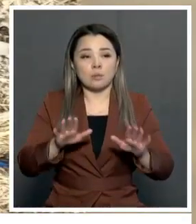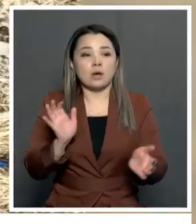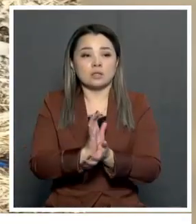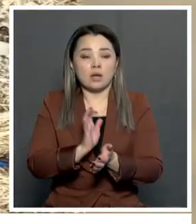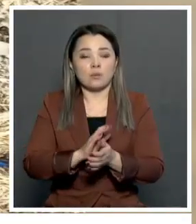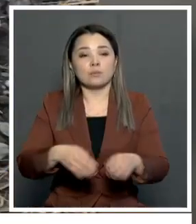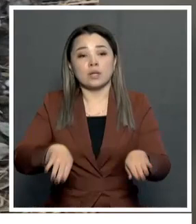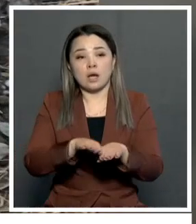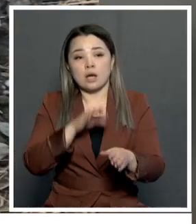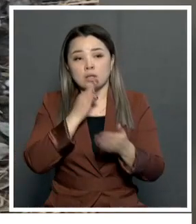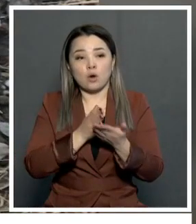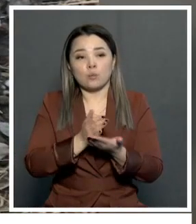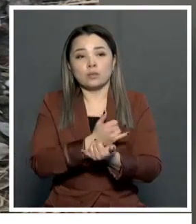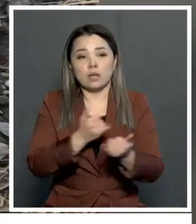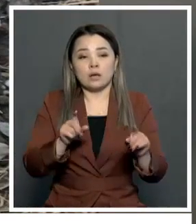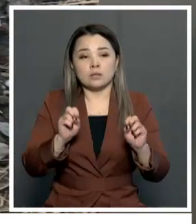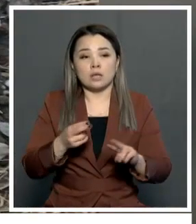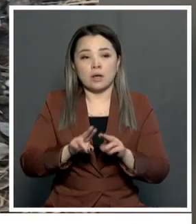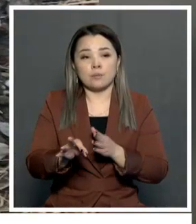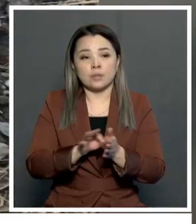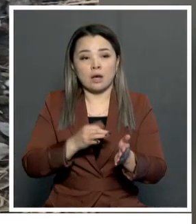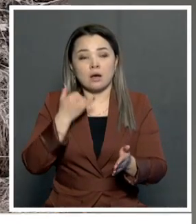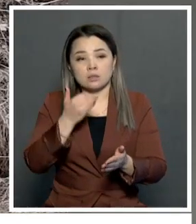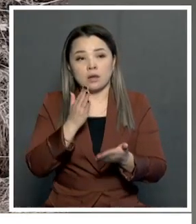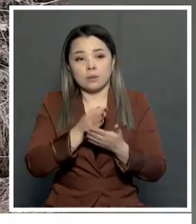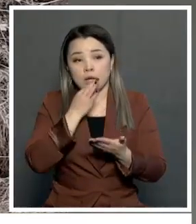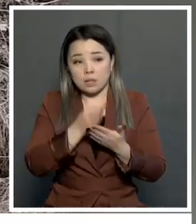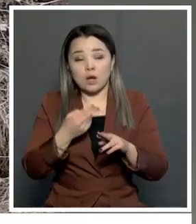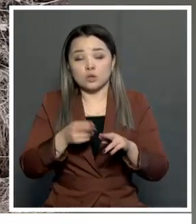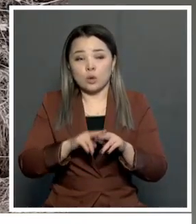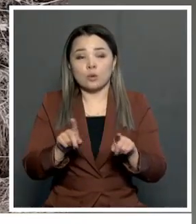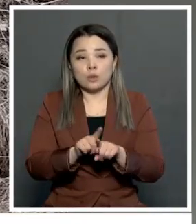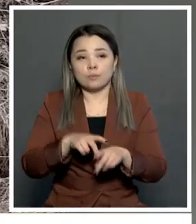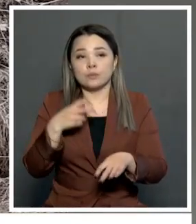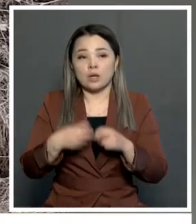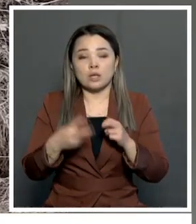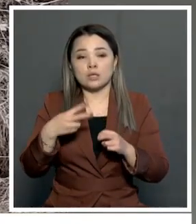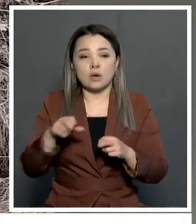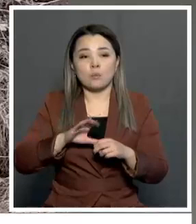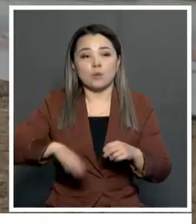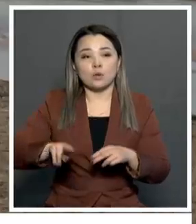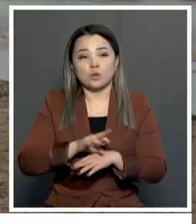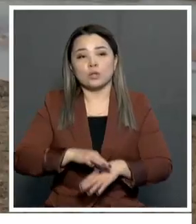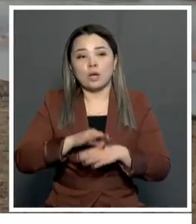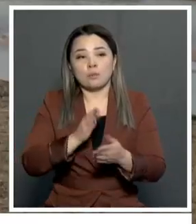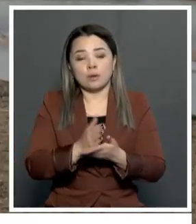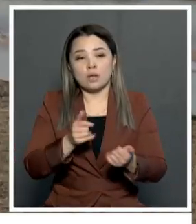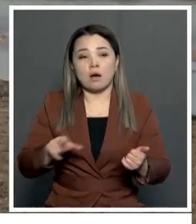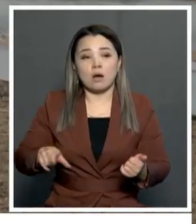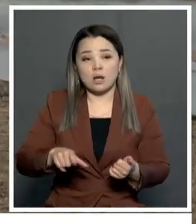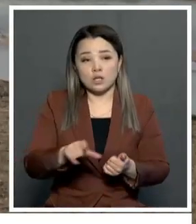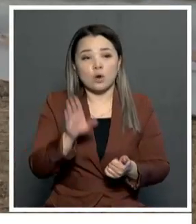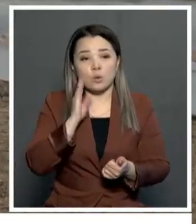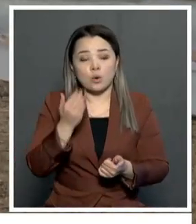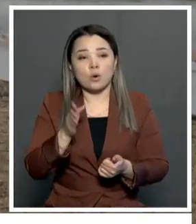қоқыспен бітеліп қалғанын коммуналдық мекемелерге дер кезінде хабарланды. Алайда олар ақауды тек 2 аптадан соң түзеткен. Бұл аралықта шайынды